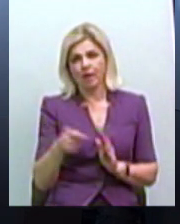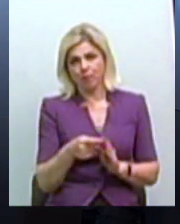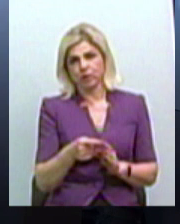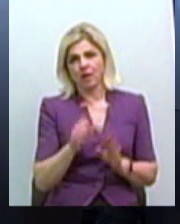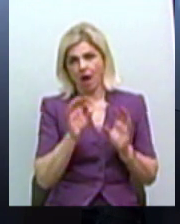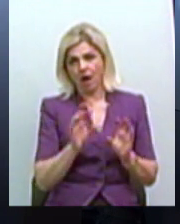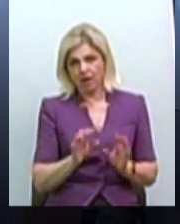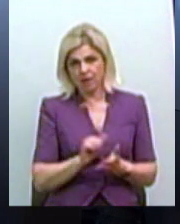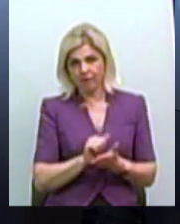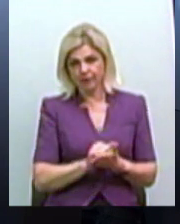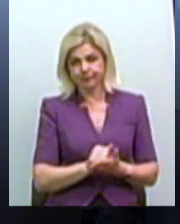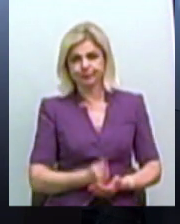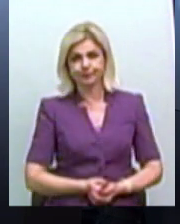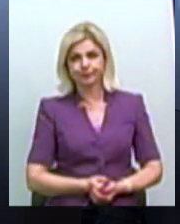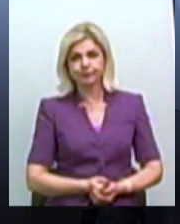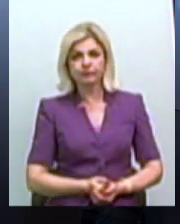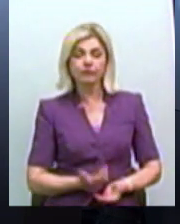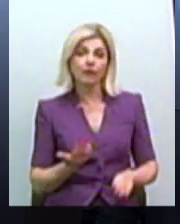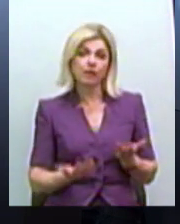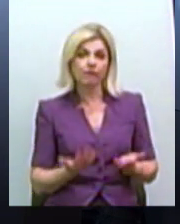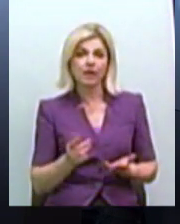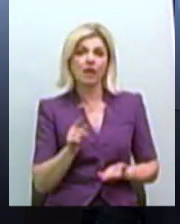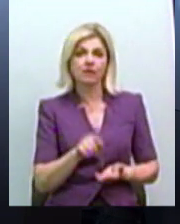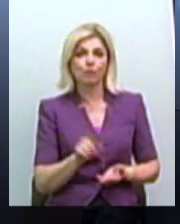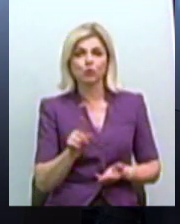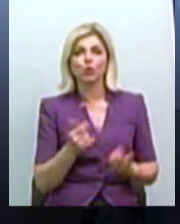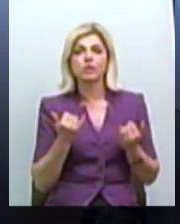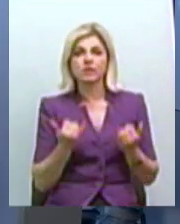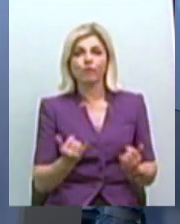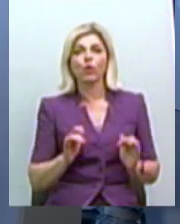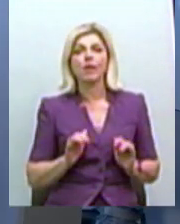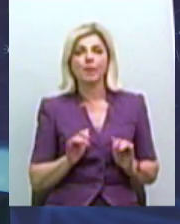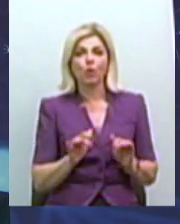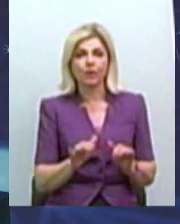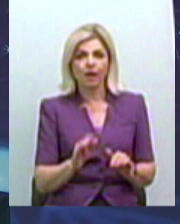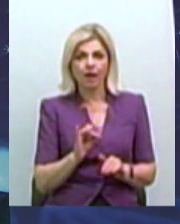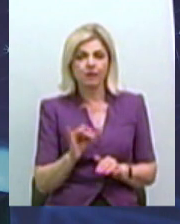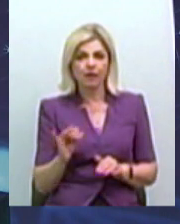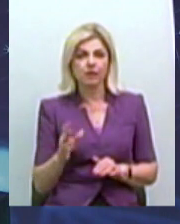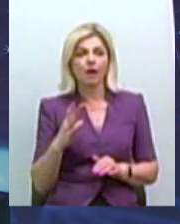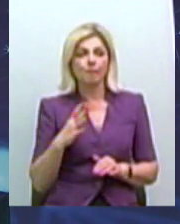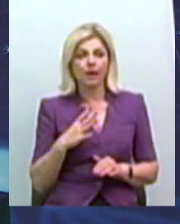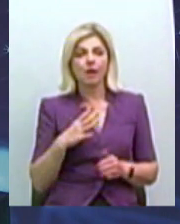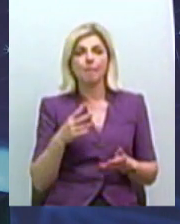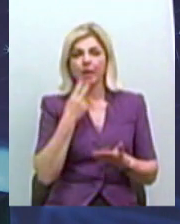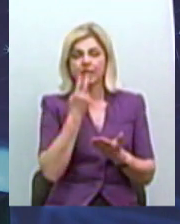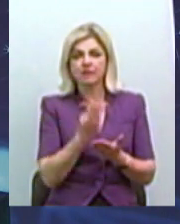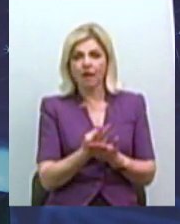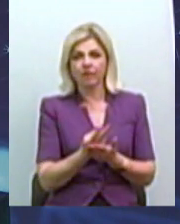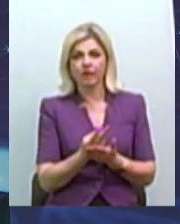Ну, мабуть, прежде всего тим, що на сьогоднішньому мероприятии були представлені